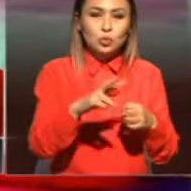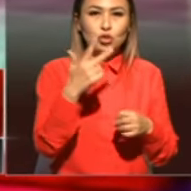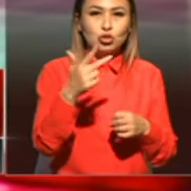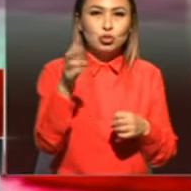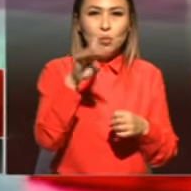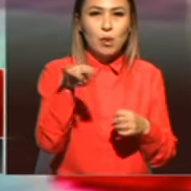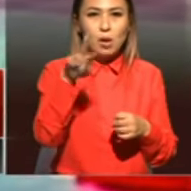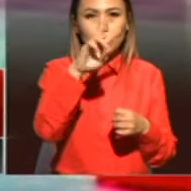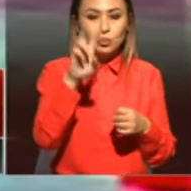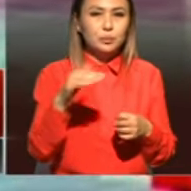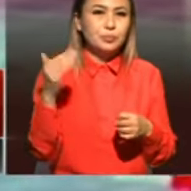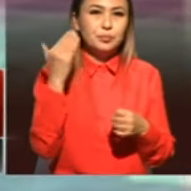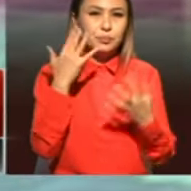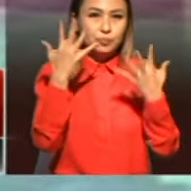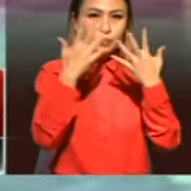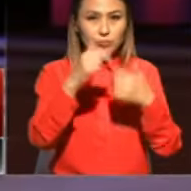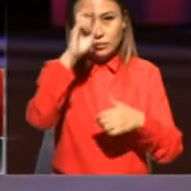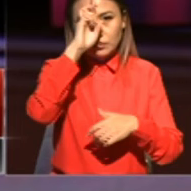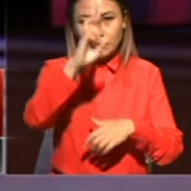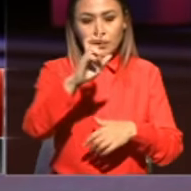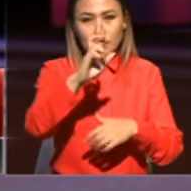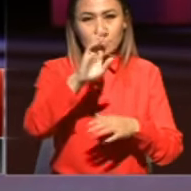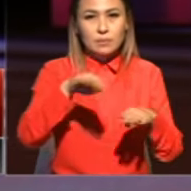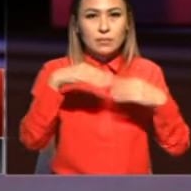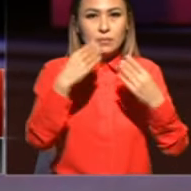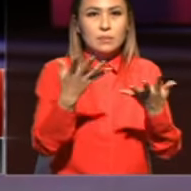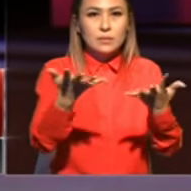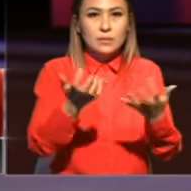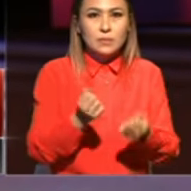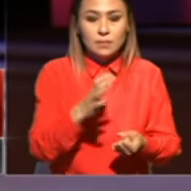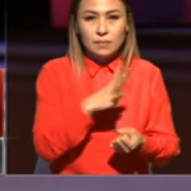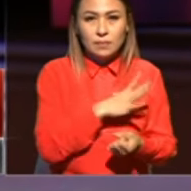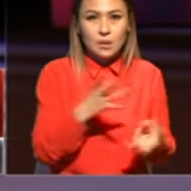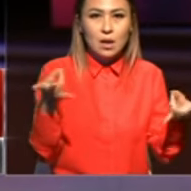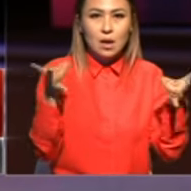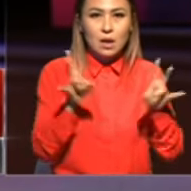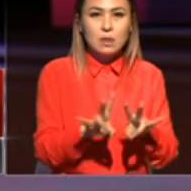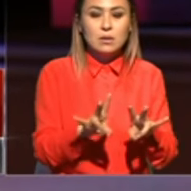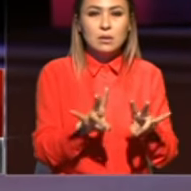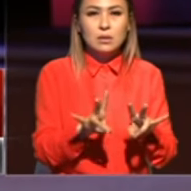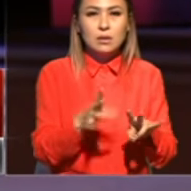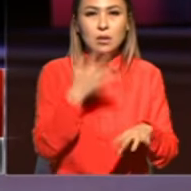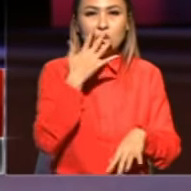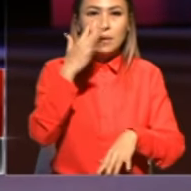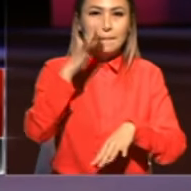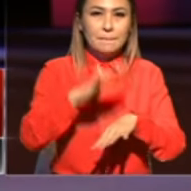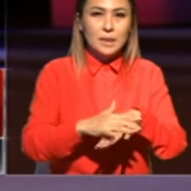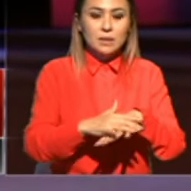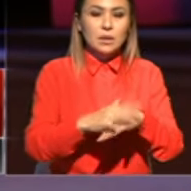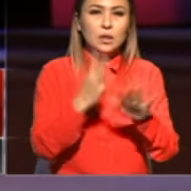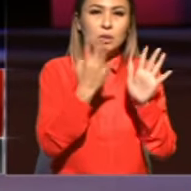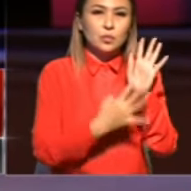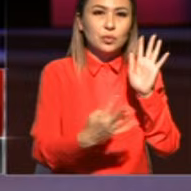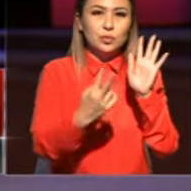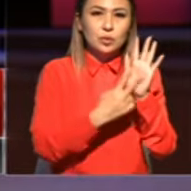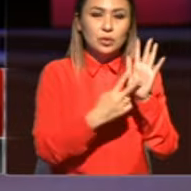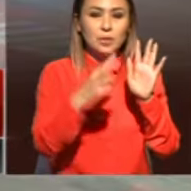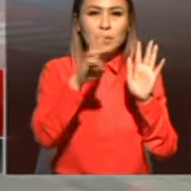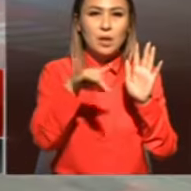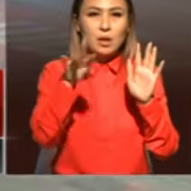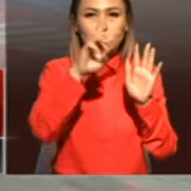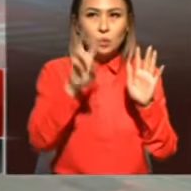доллардың шамасында мемлекеттің кепілдемесін алған. Қалғаны, қалған ұлттық банктің берген дерегімен 97 миллиард доллар